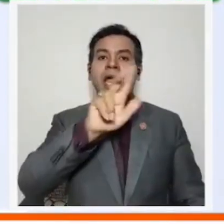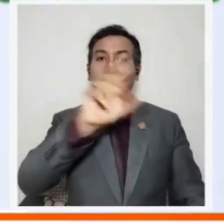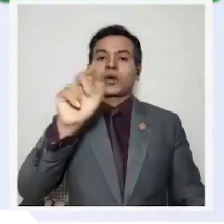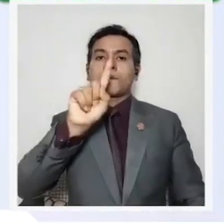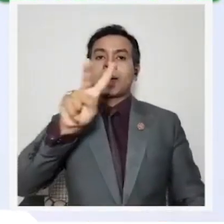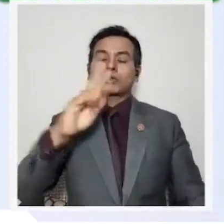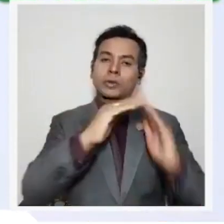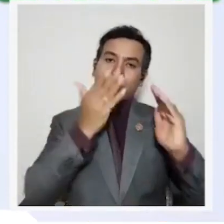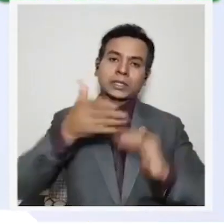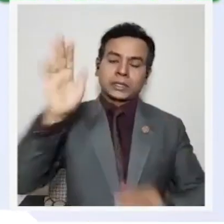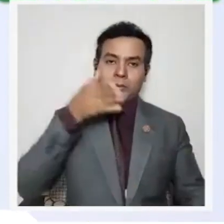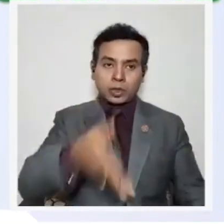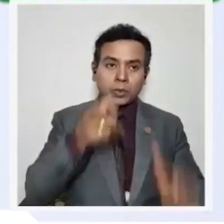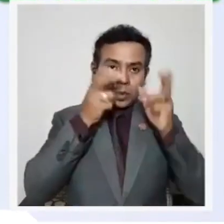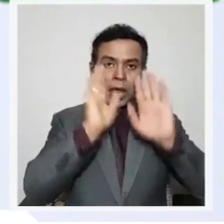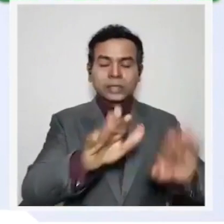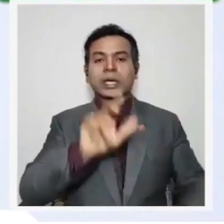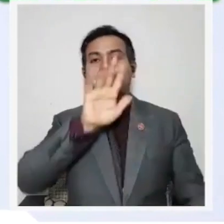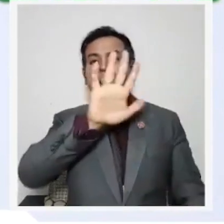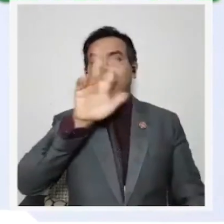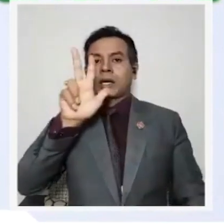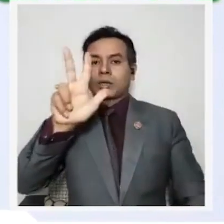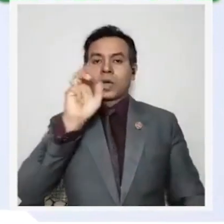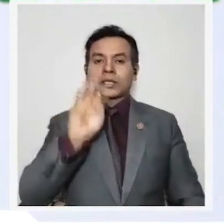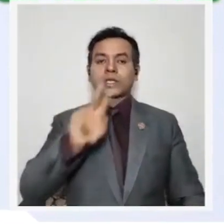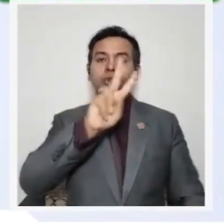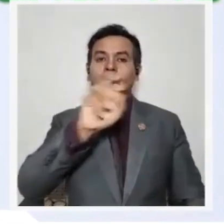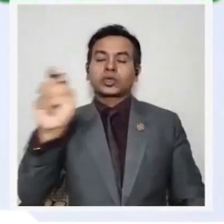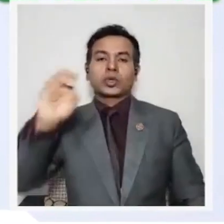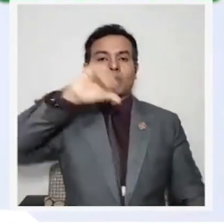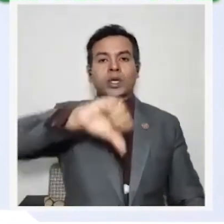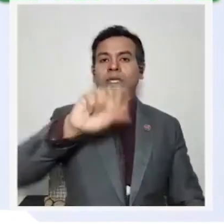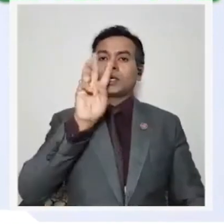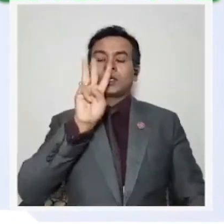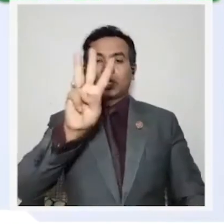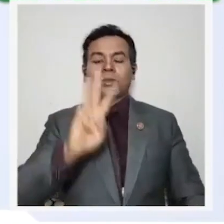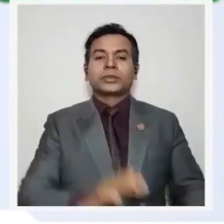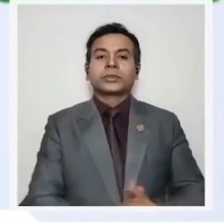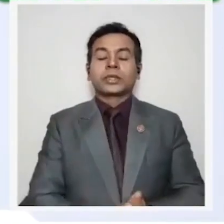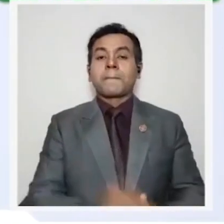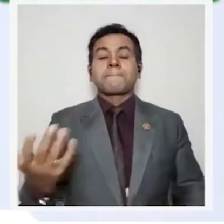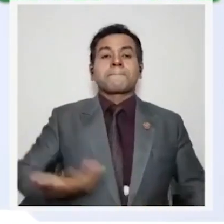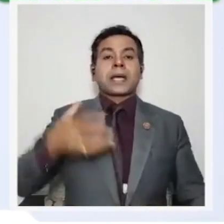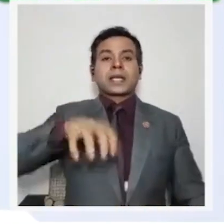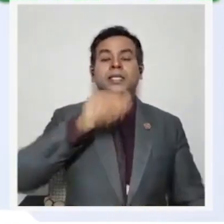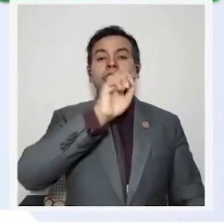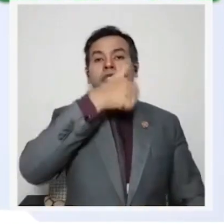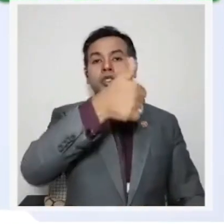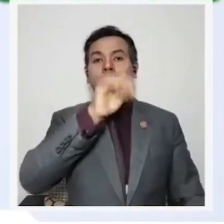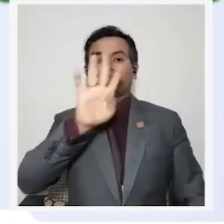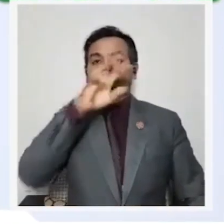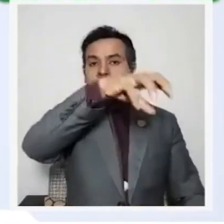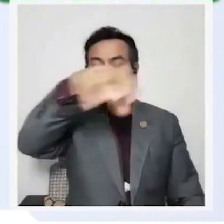2,75,105 জন। এ পর্যন্ত ছাড় পেয়েছেন 2,16,812 জন। বর্তমানে কোয়ারেন্টাইনে আছেন